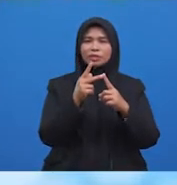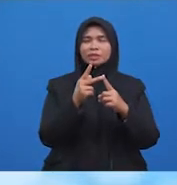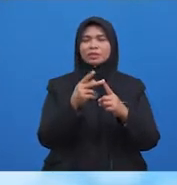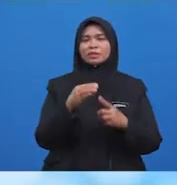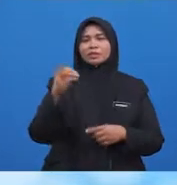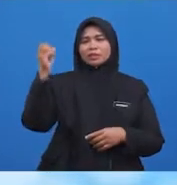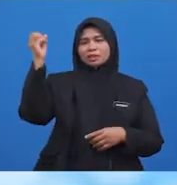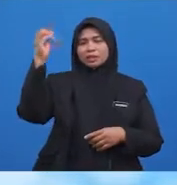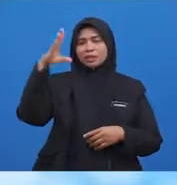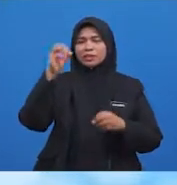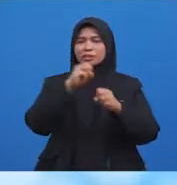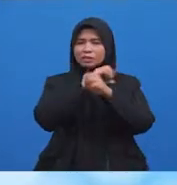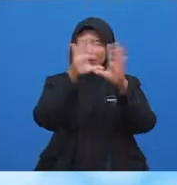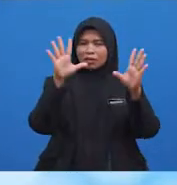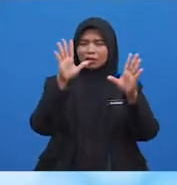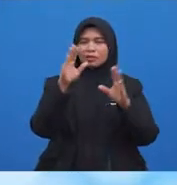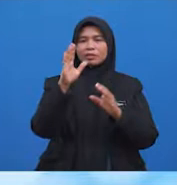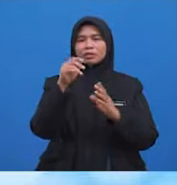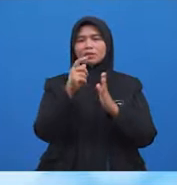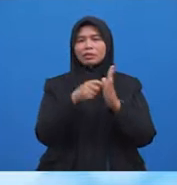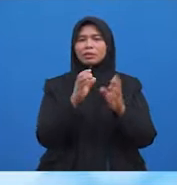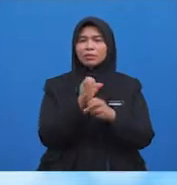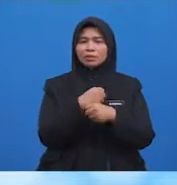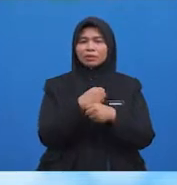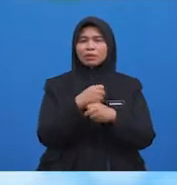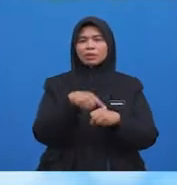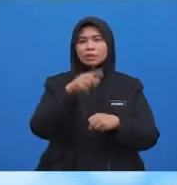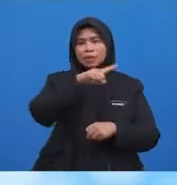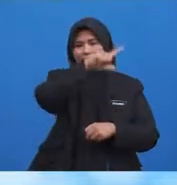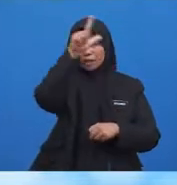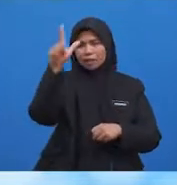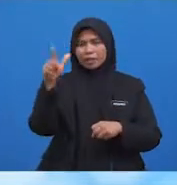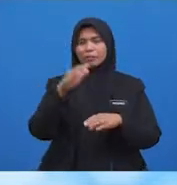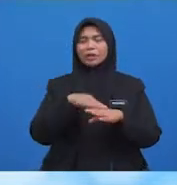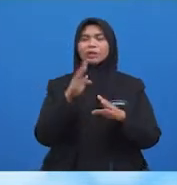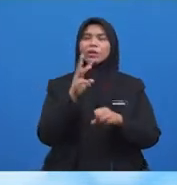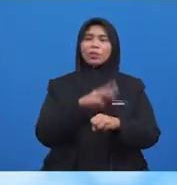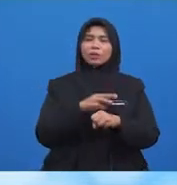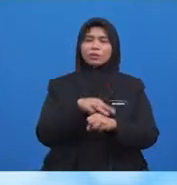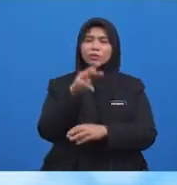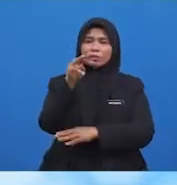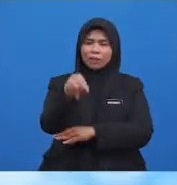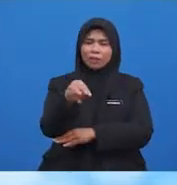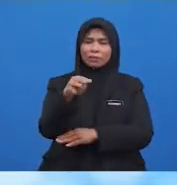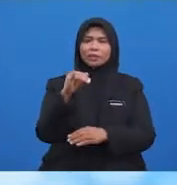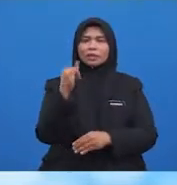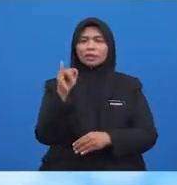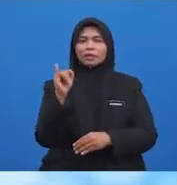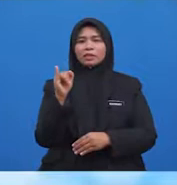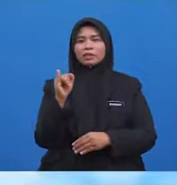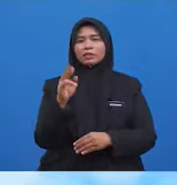cahaya terang yang terbentuk di langit pada waktu malam ia